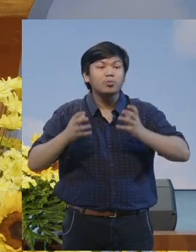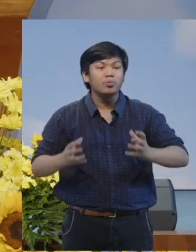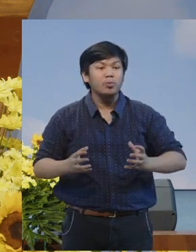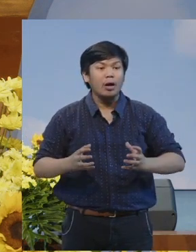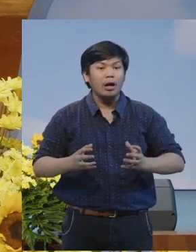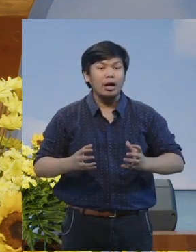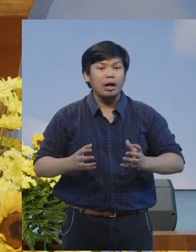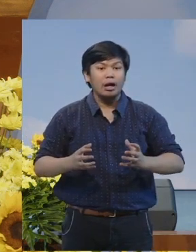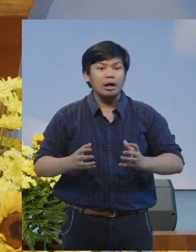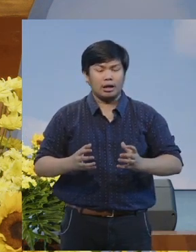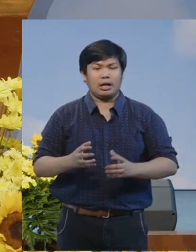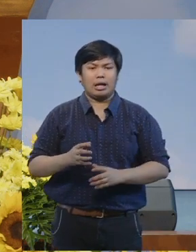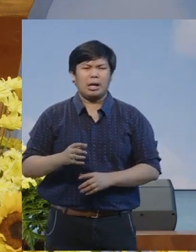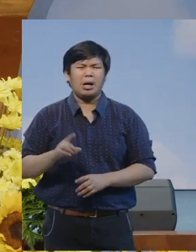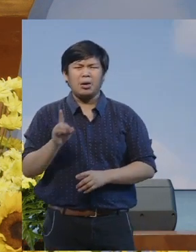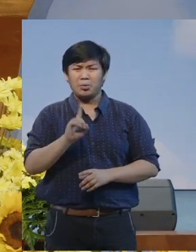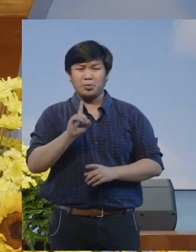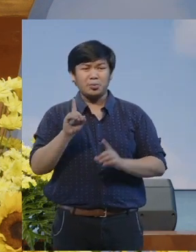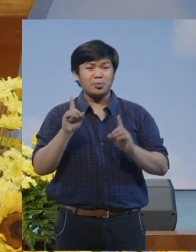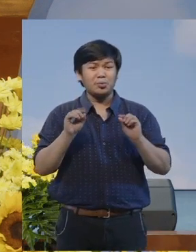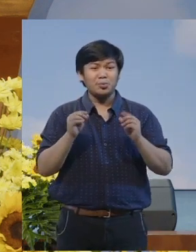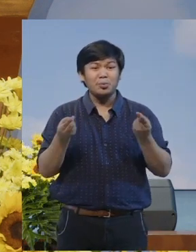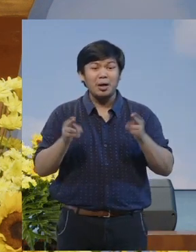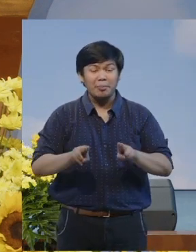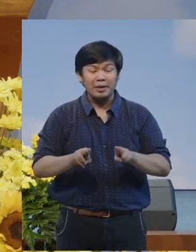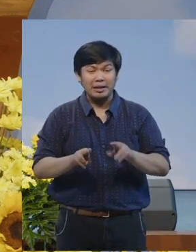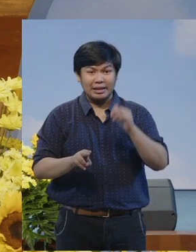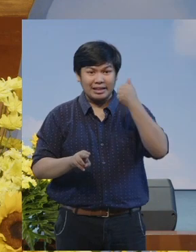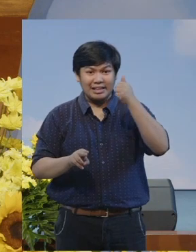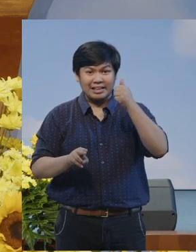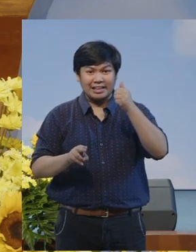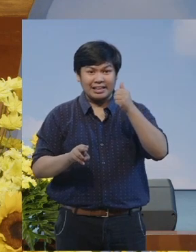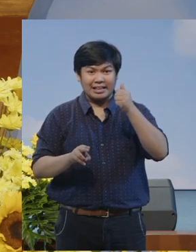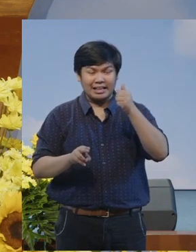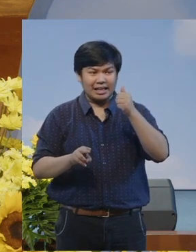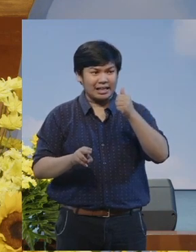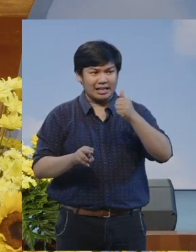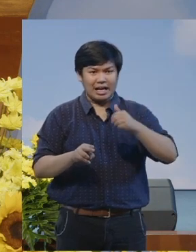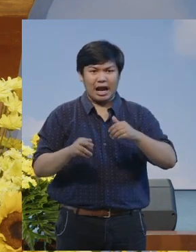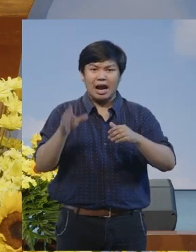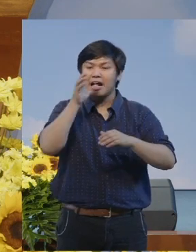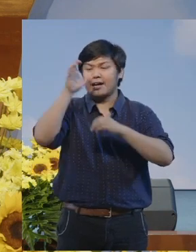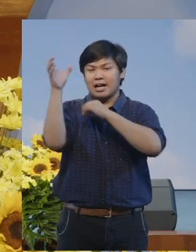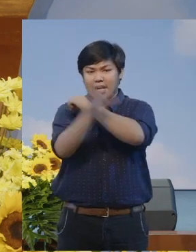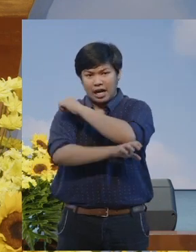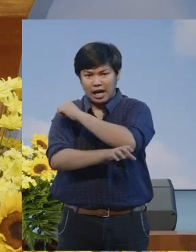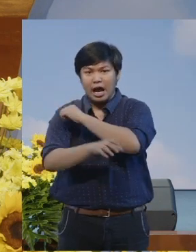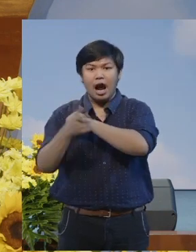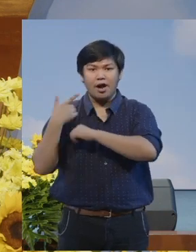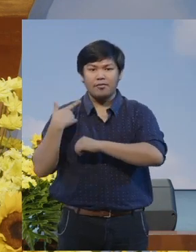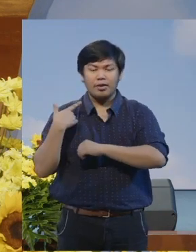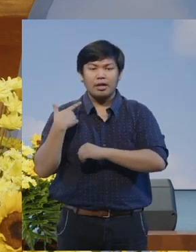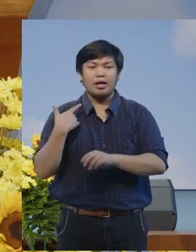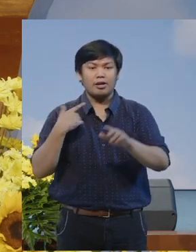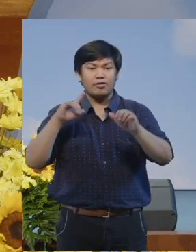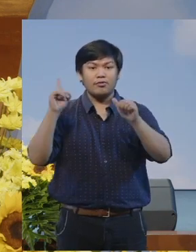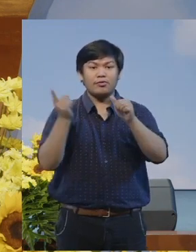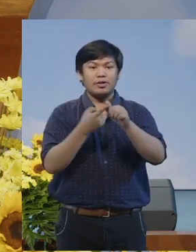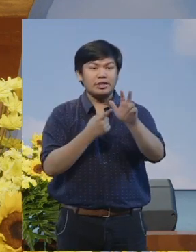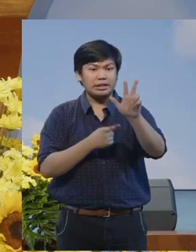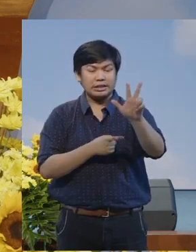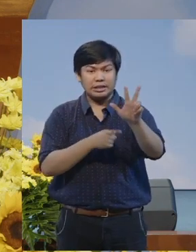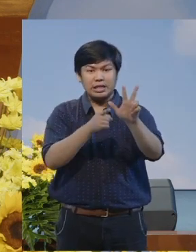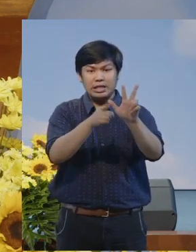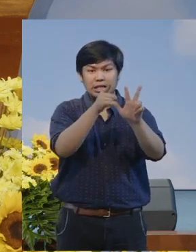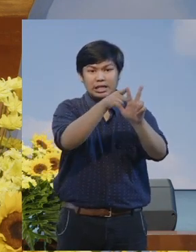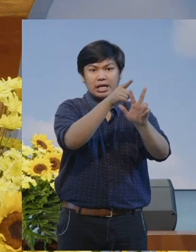ay nagbigay ng mga plague? Yung unang tatlo, ginaya ng mga magician ni Pharaoh at